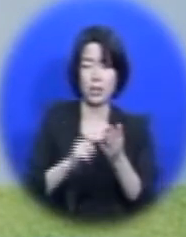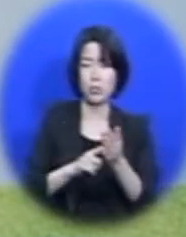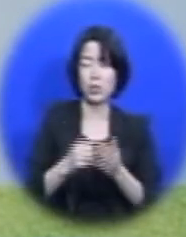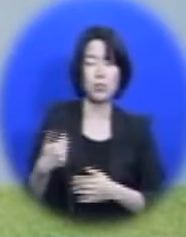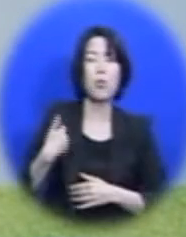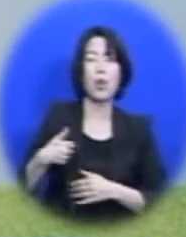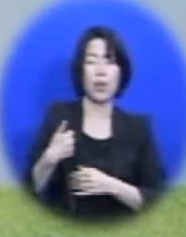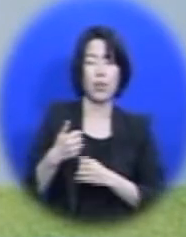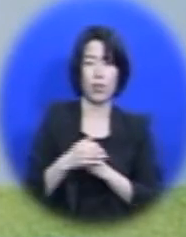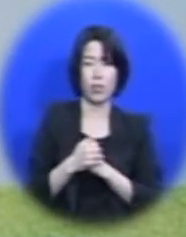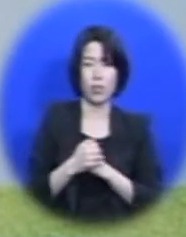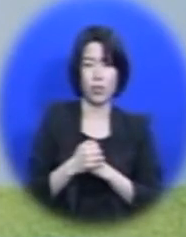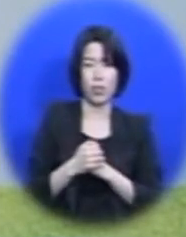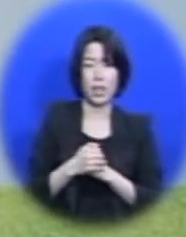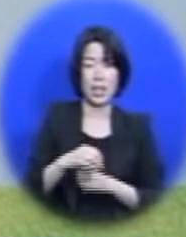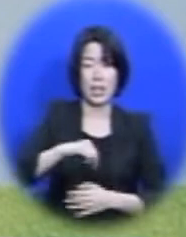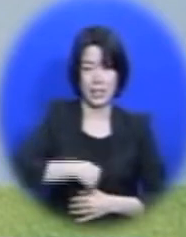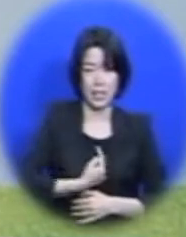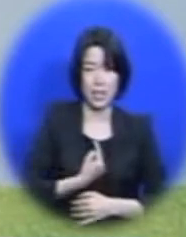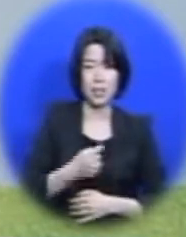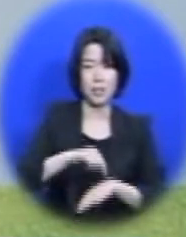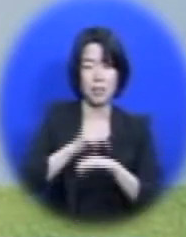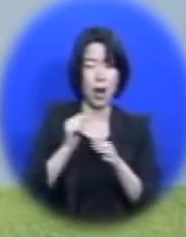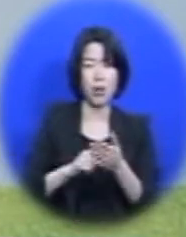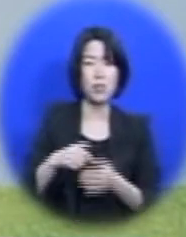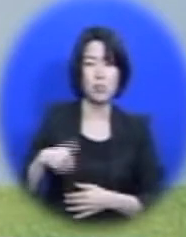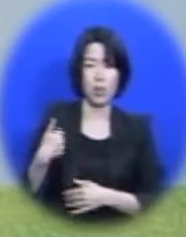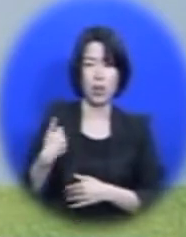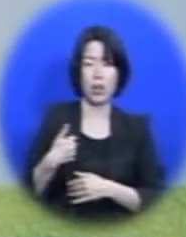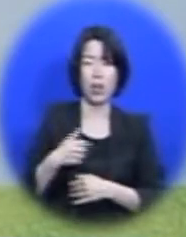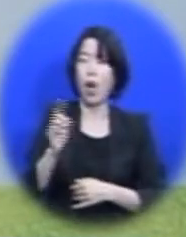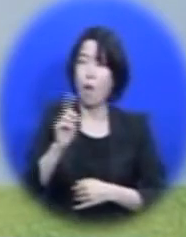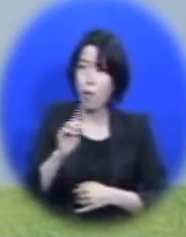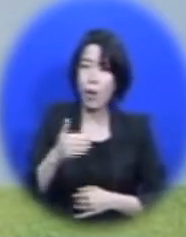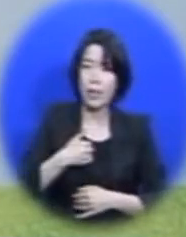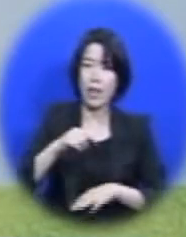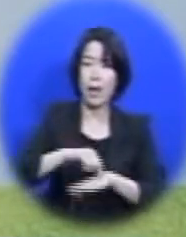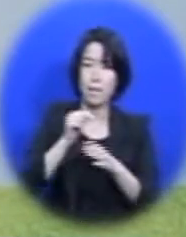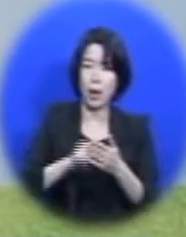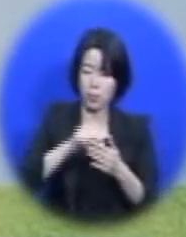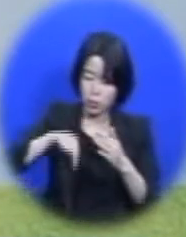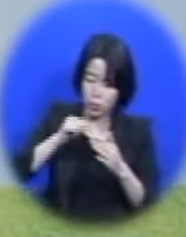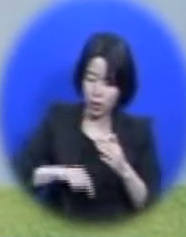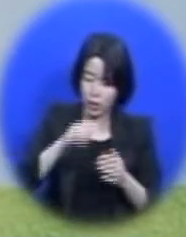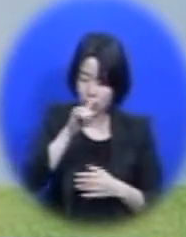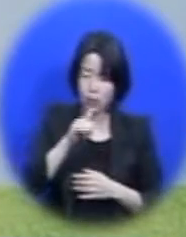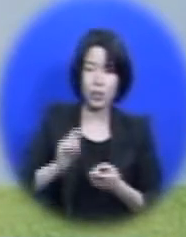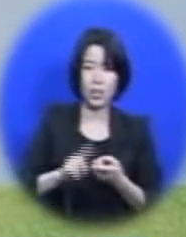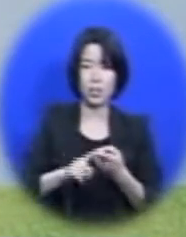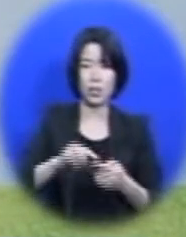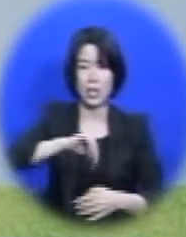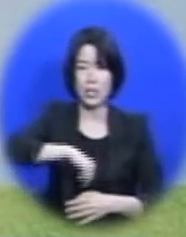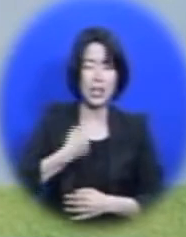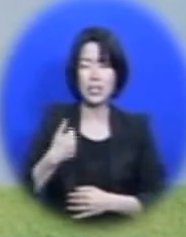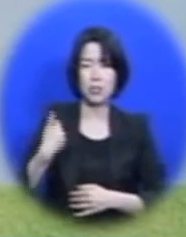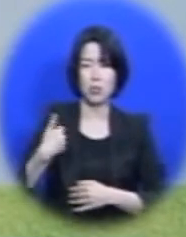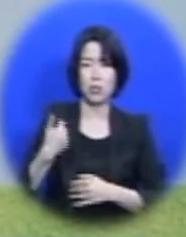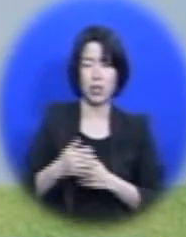몰라요. 자기가 자기 마음을 모른다니까. 무엇이 내 마음속에 들어가 있는지를 자신이